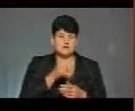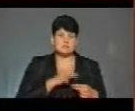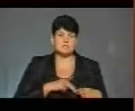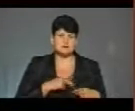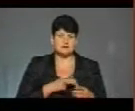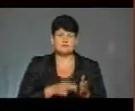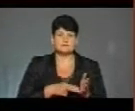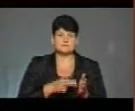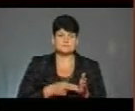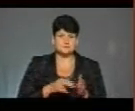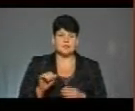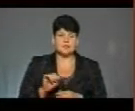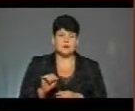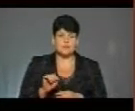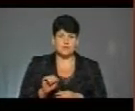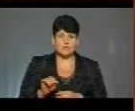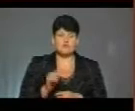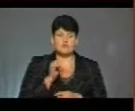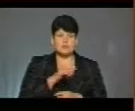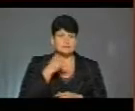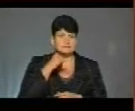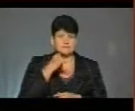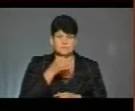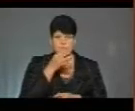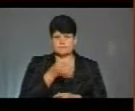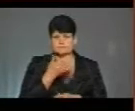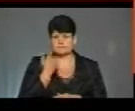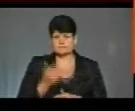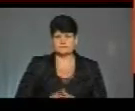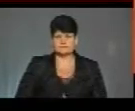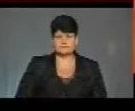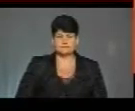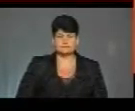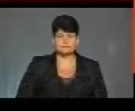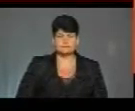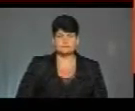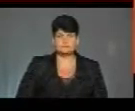працівників залізничної станції Теребовля. Там на дзвінки не відповідають.